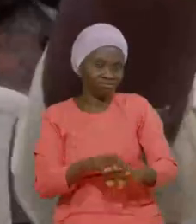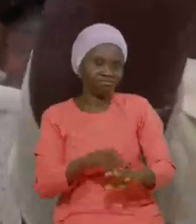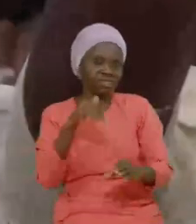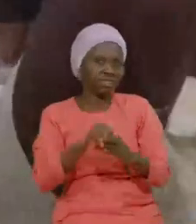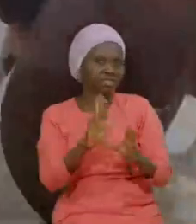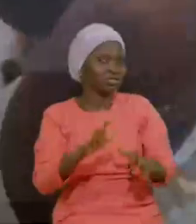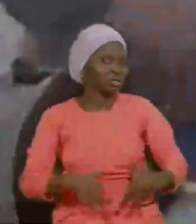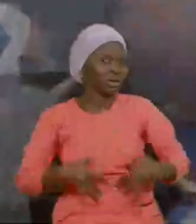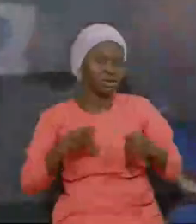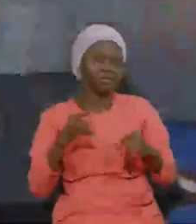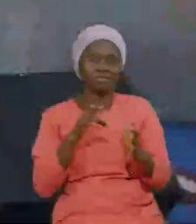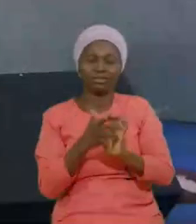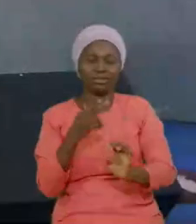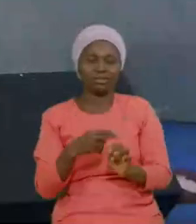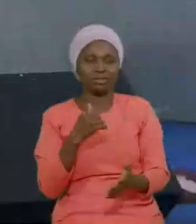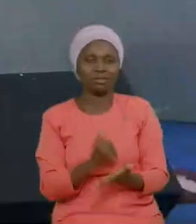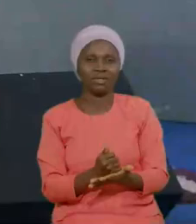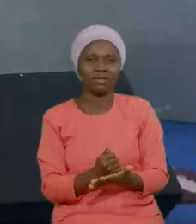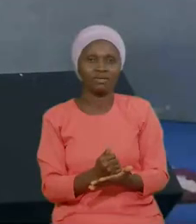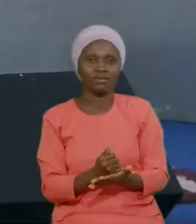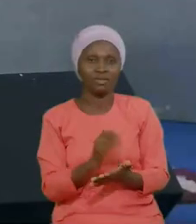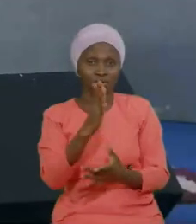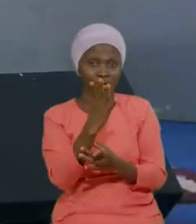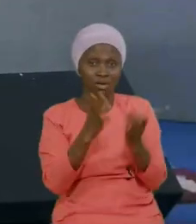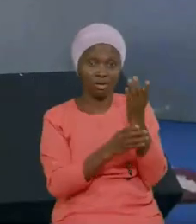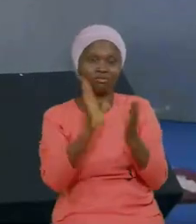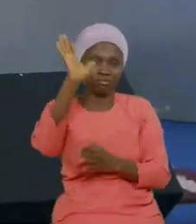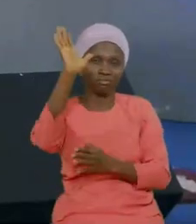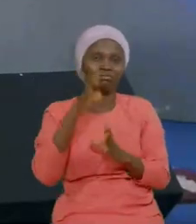Qu'aujourd'hui est le tournant décisif dans ta vie.